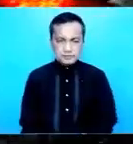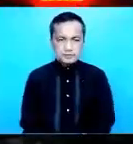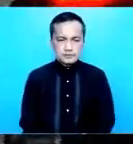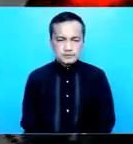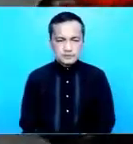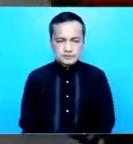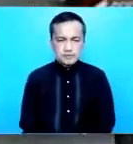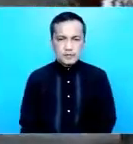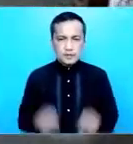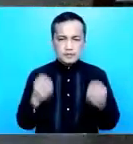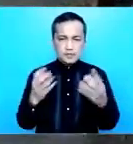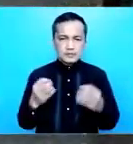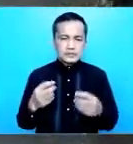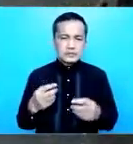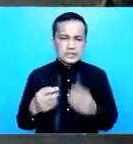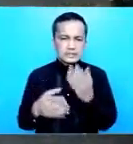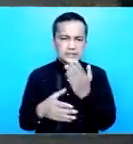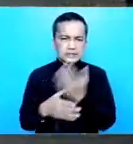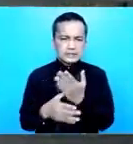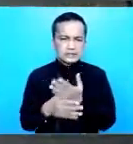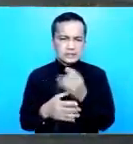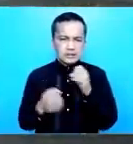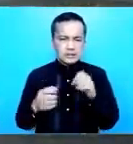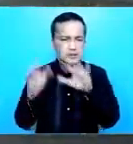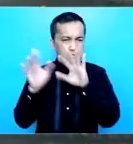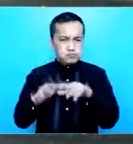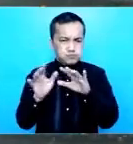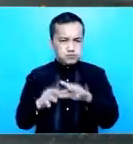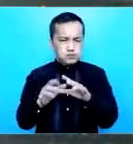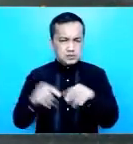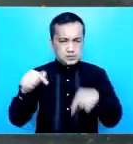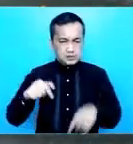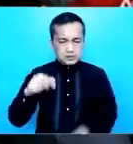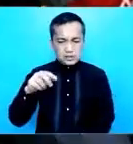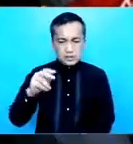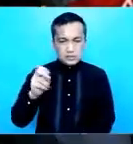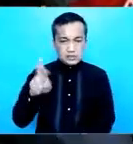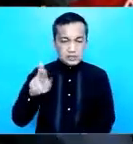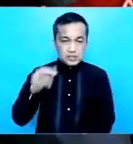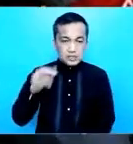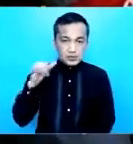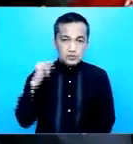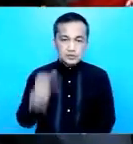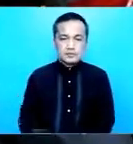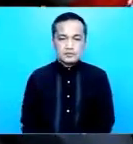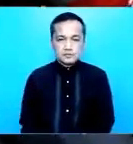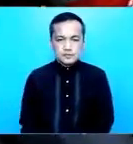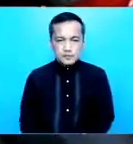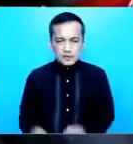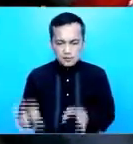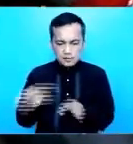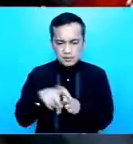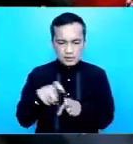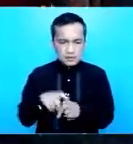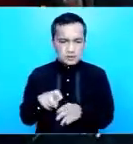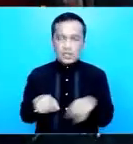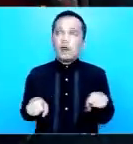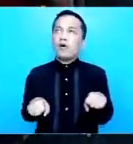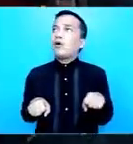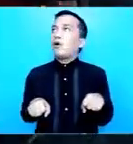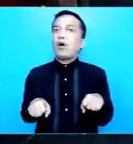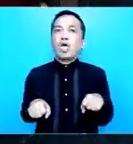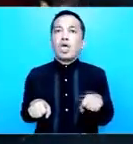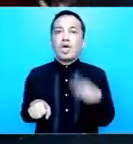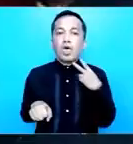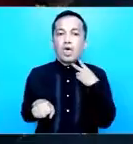Marami ang naabala sa biglang pagbuhos ng malakas na ulan dito sa Metro Manila kahapon. Ang mga rider na ito, walang magawa kundi sumilong muna